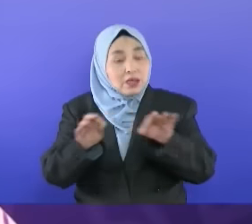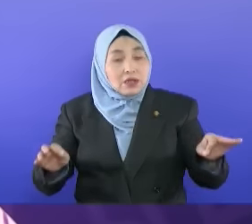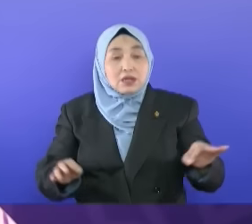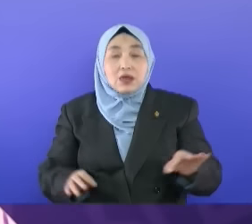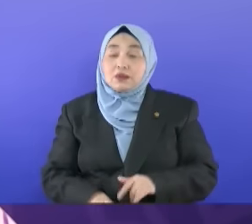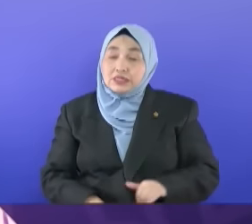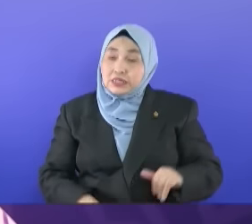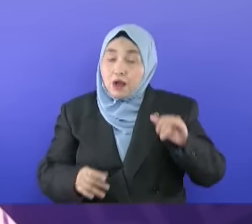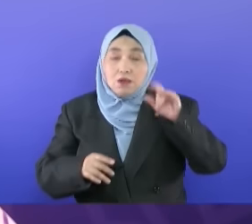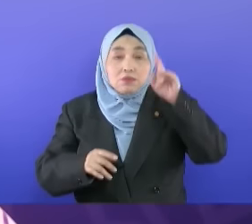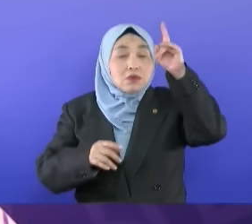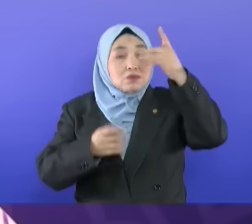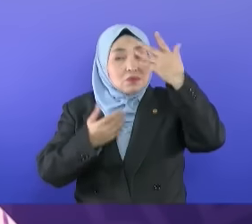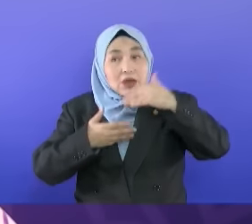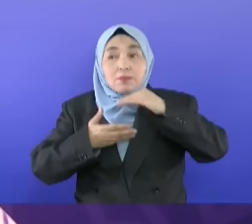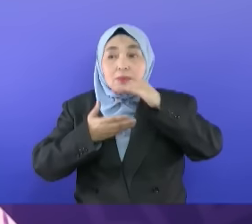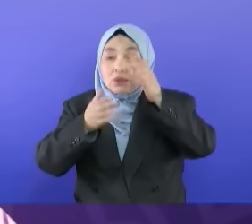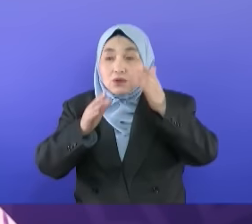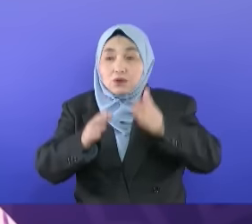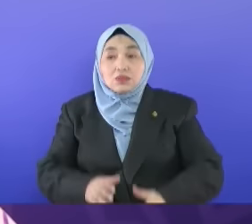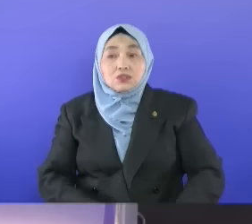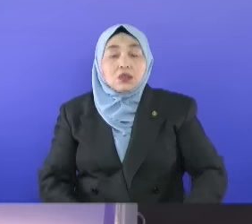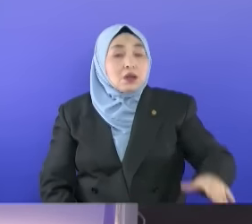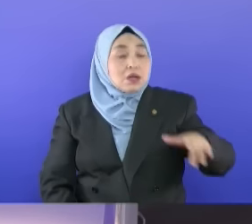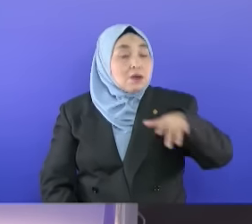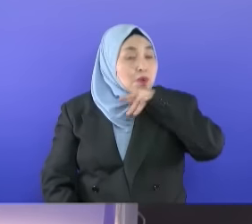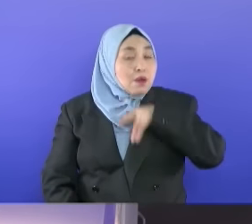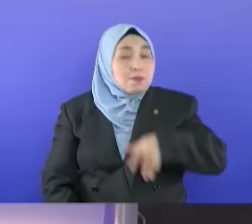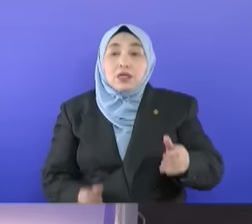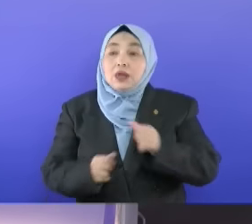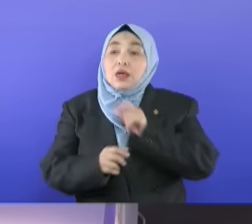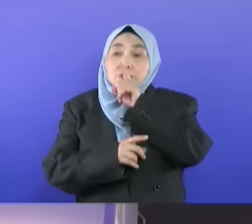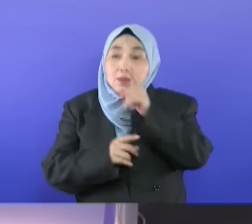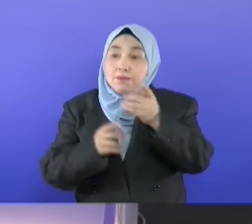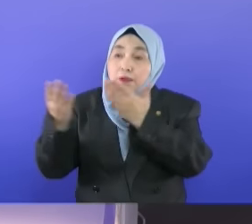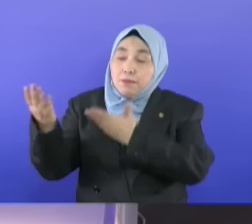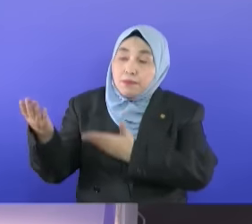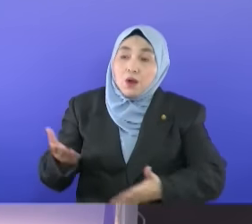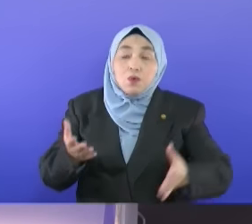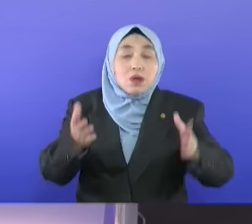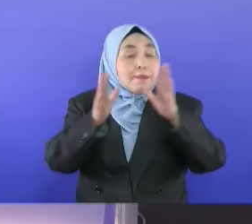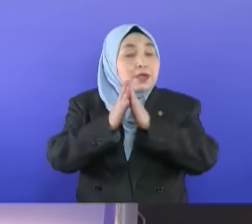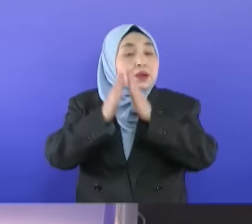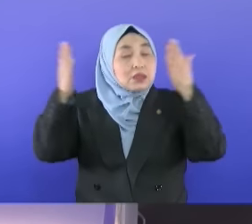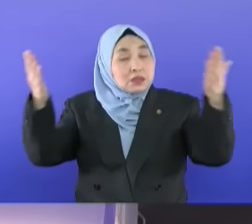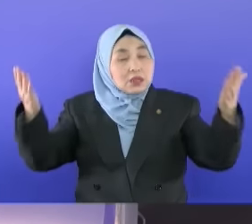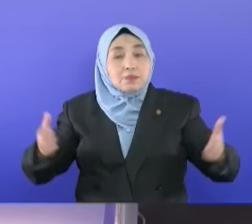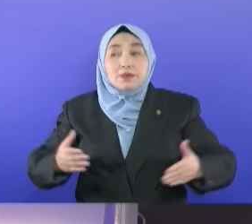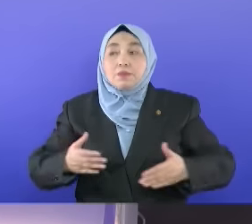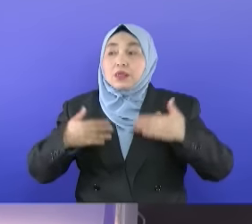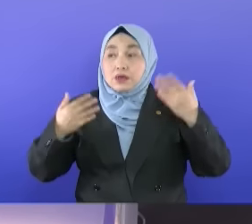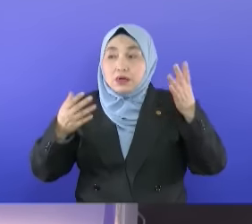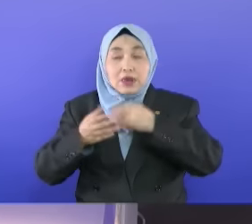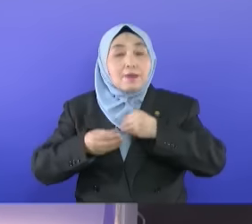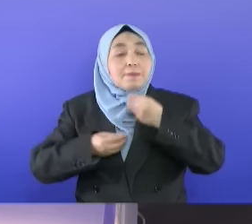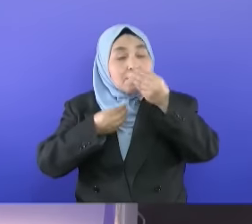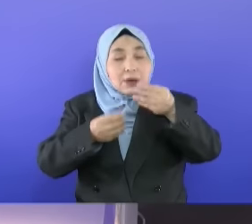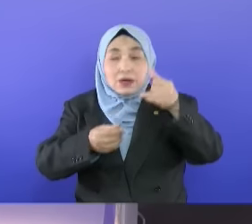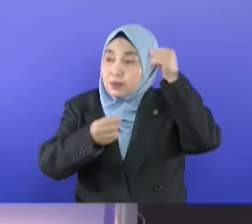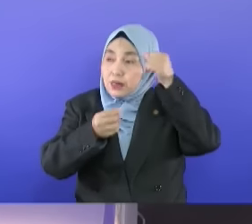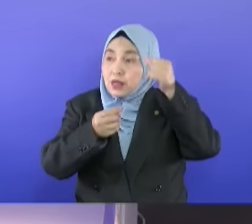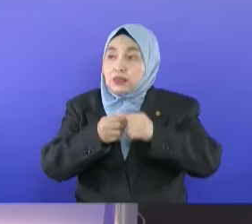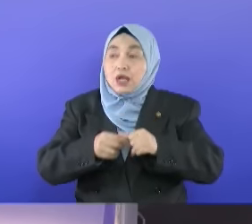sungguh kami telah memutuskan kamu wahai Muhammad dengan kebenaran sebagai pembawa berita gembira dan pemberi peringatan dan engkau tidak akan